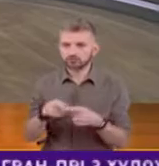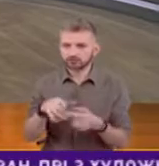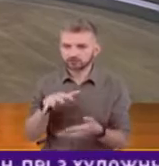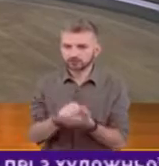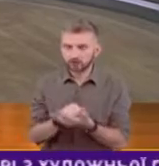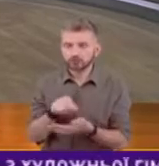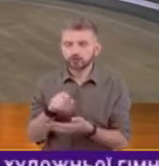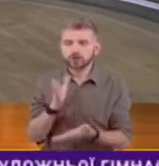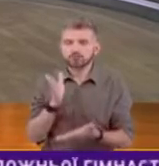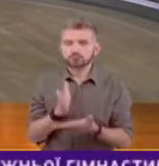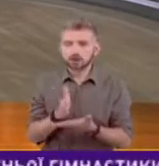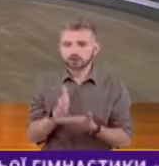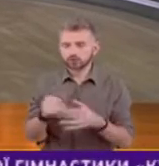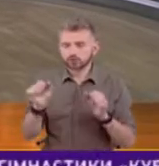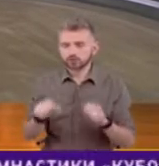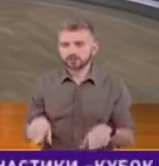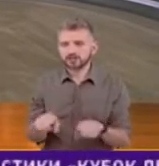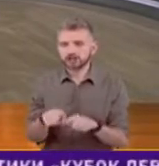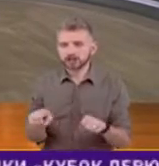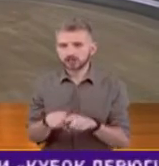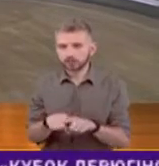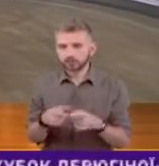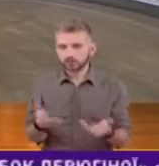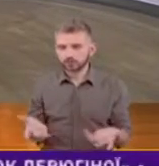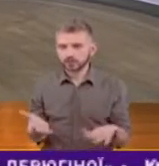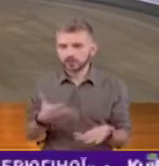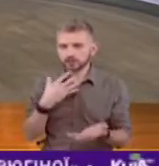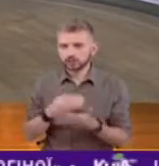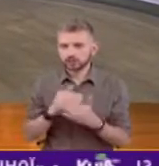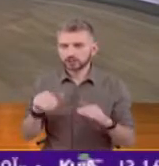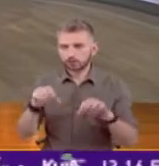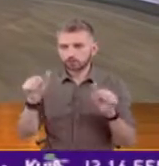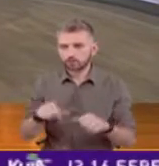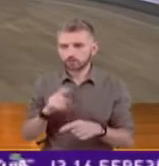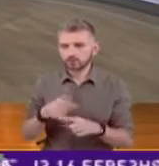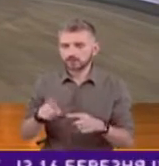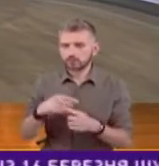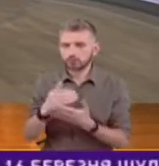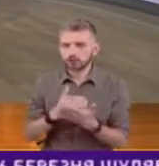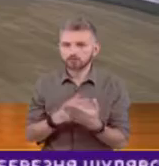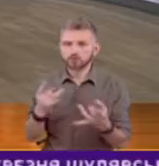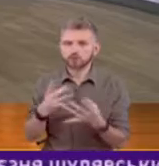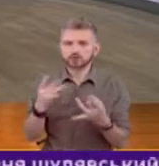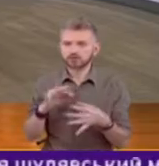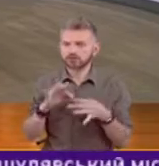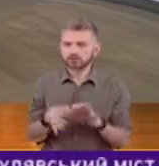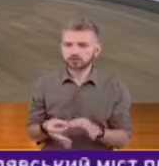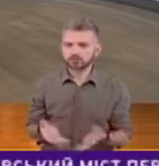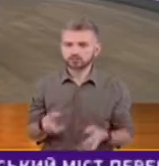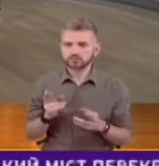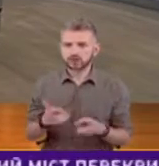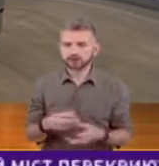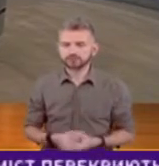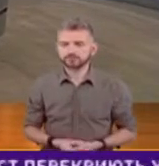вони матимуть можливість так само своїх дітей оформити за цією програмою. Розкажіть, яким чином це